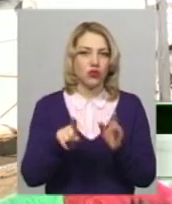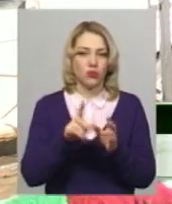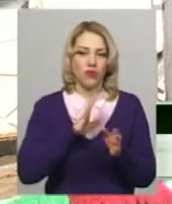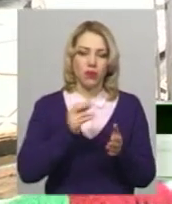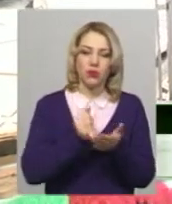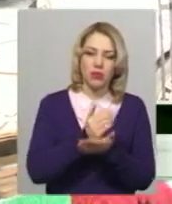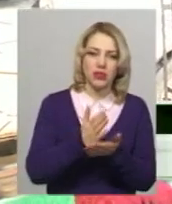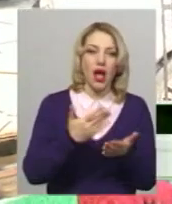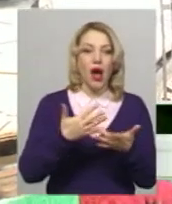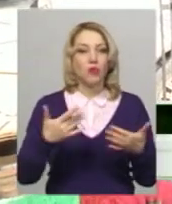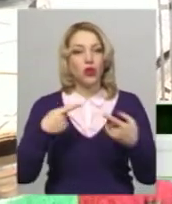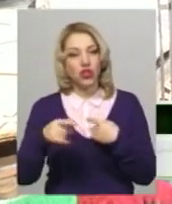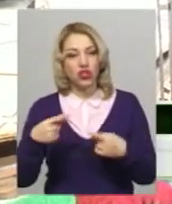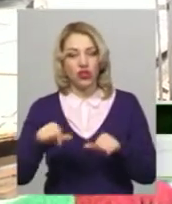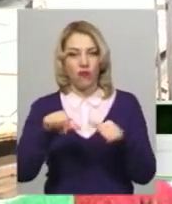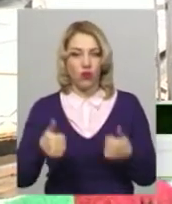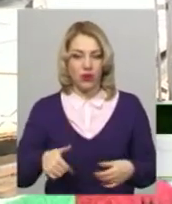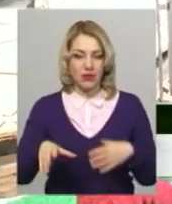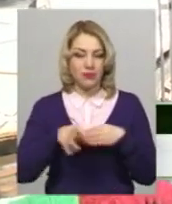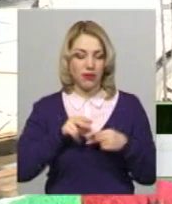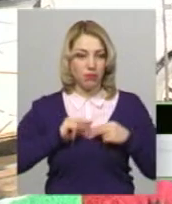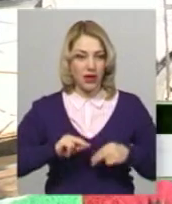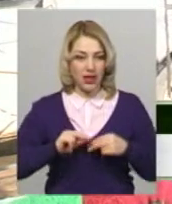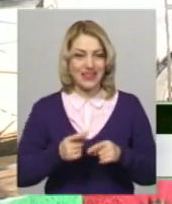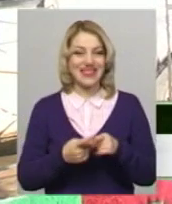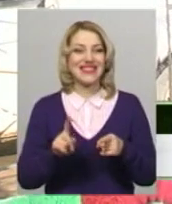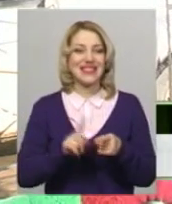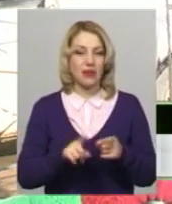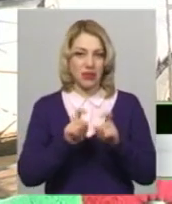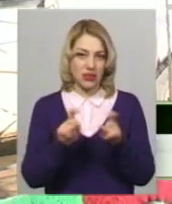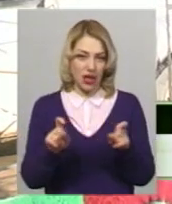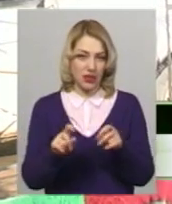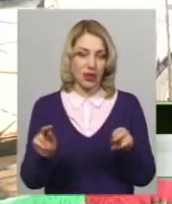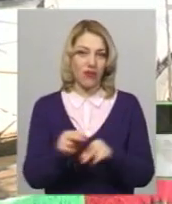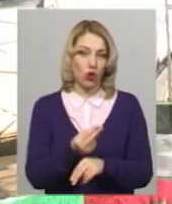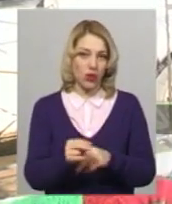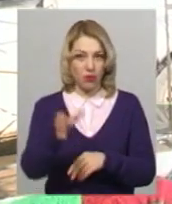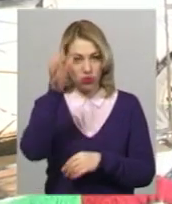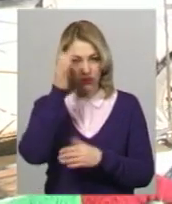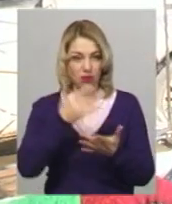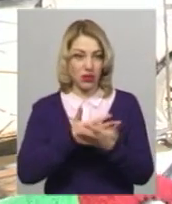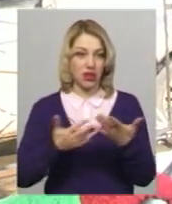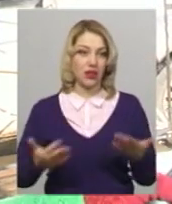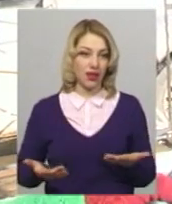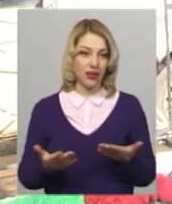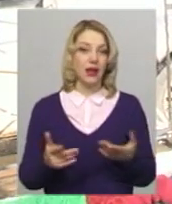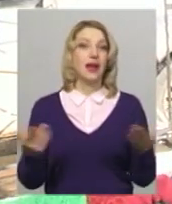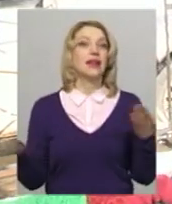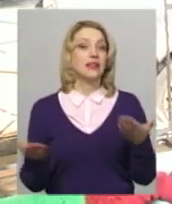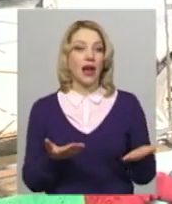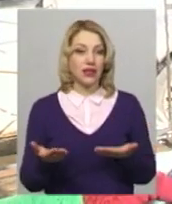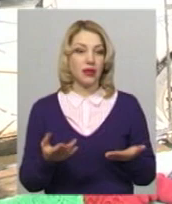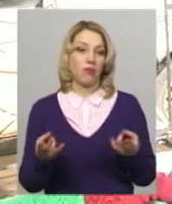форми співпраці з цими закладами виховними, освітніми і так далі, які